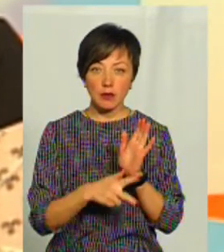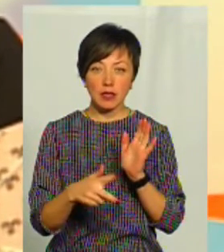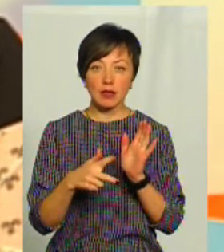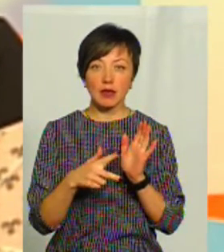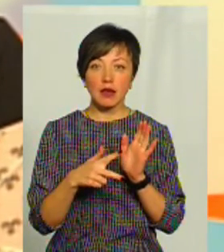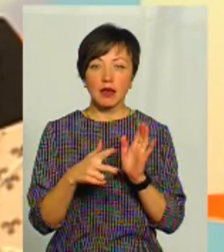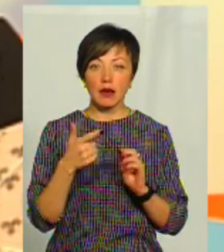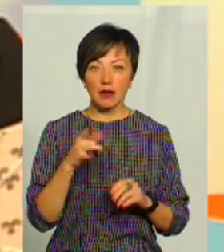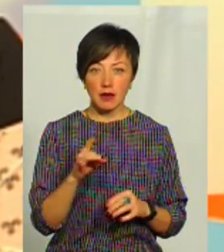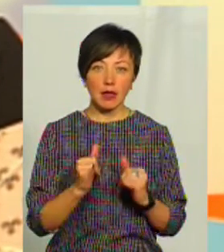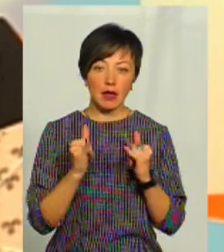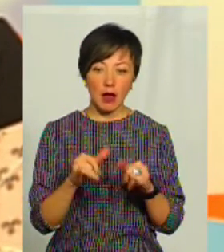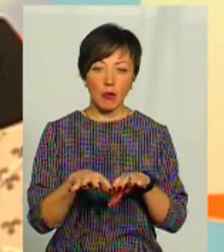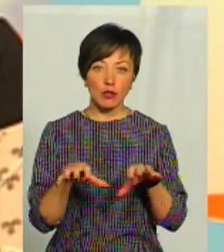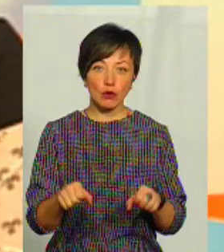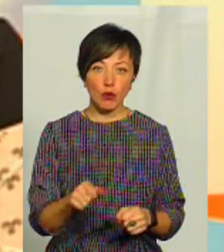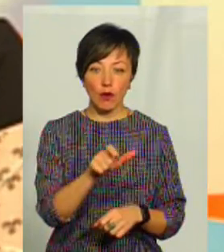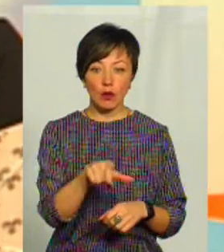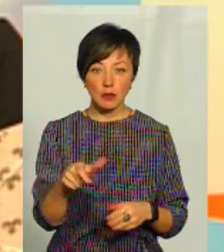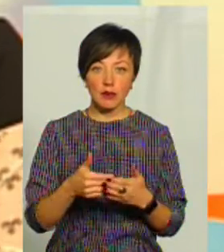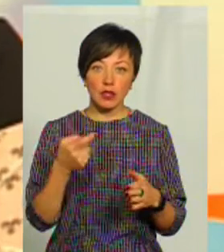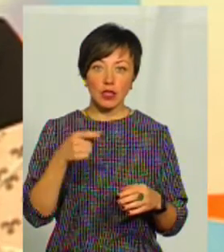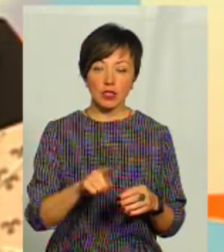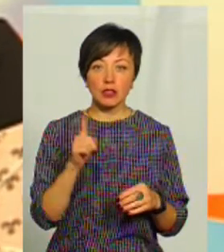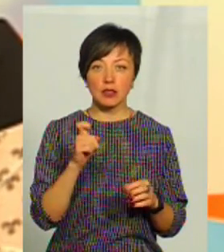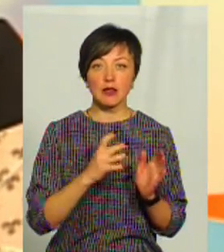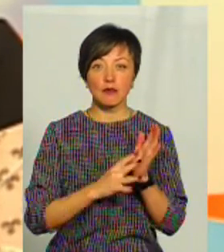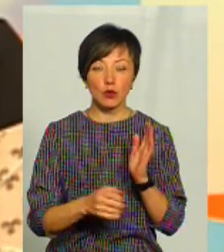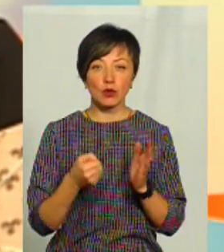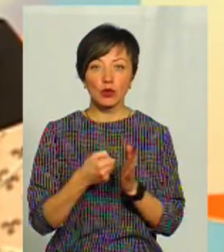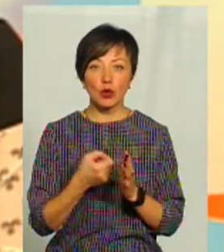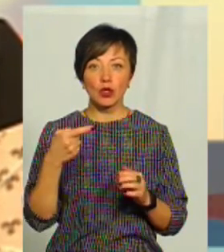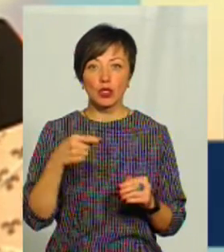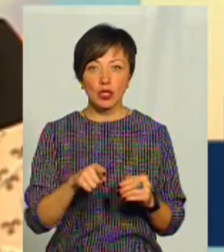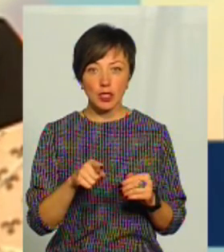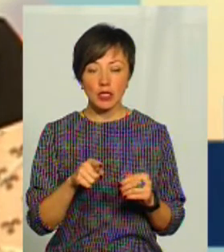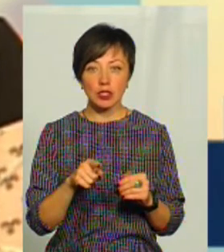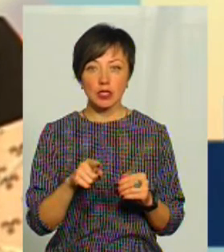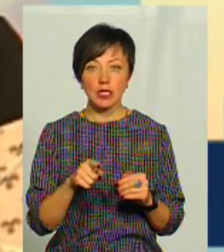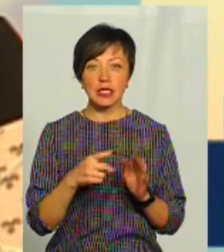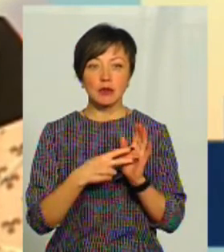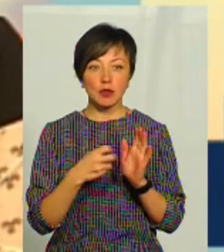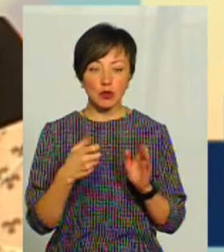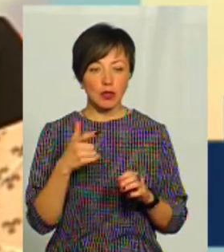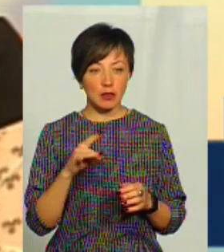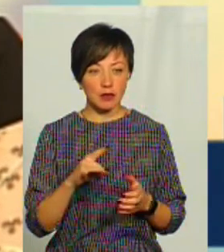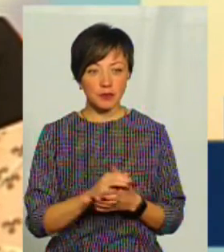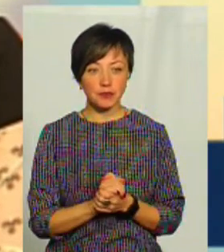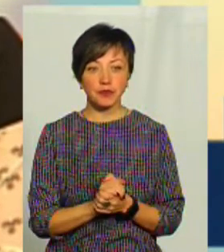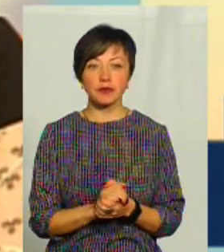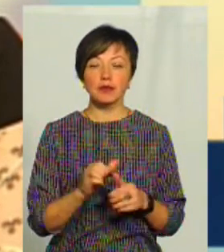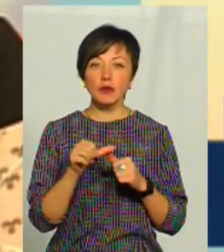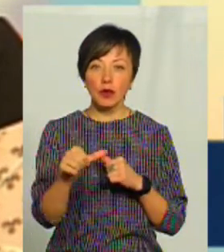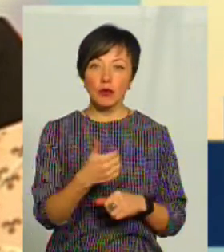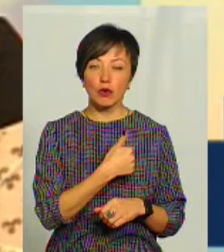680 гривень і для посадових осіб від 1190 до 1700 гривень. Окремо